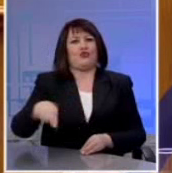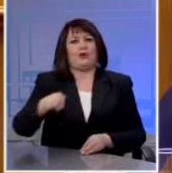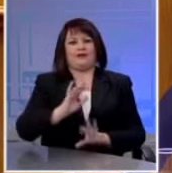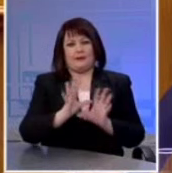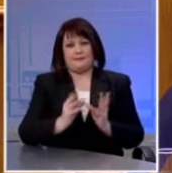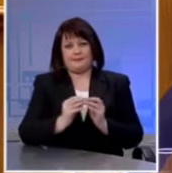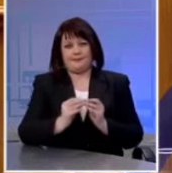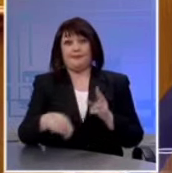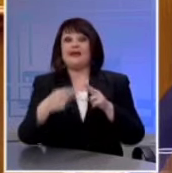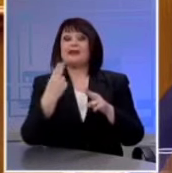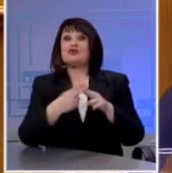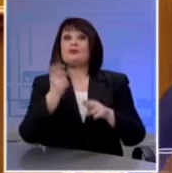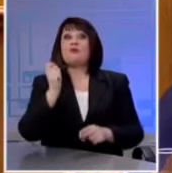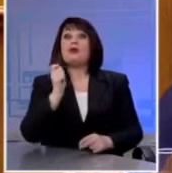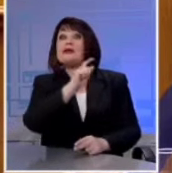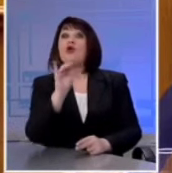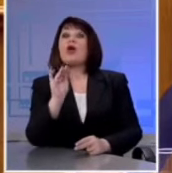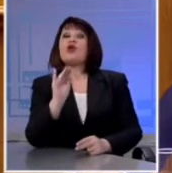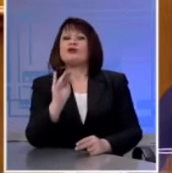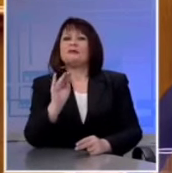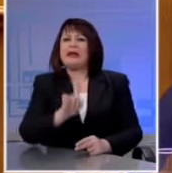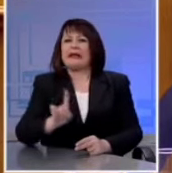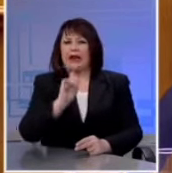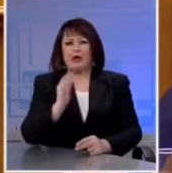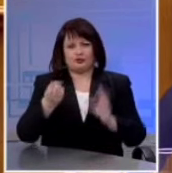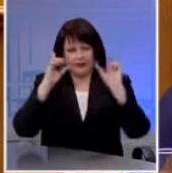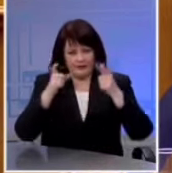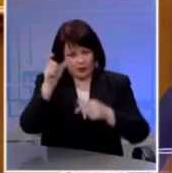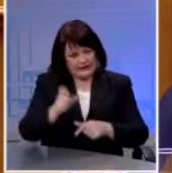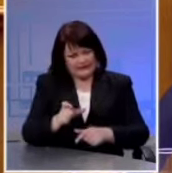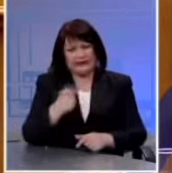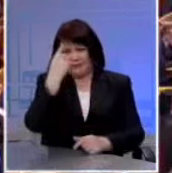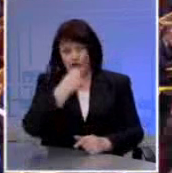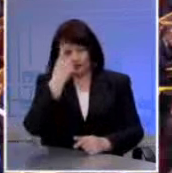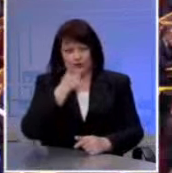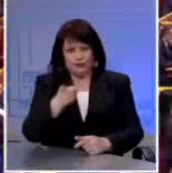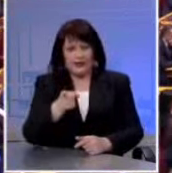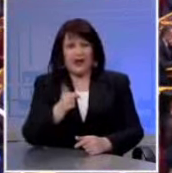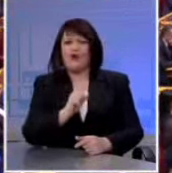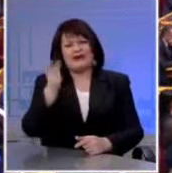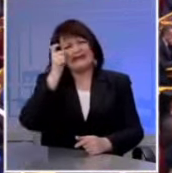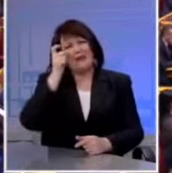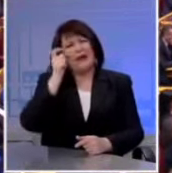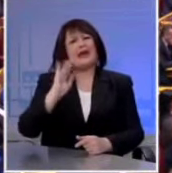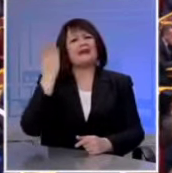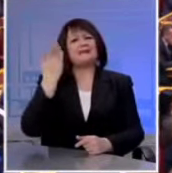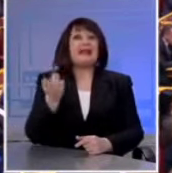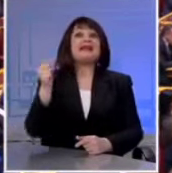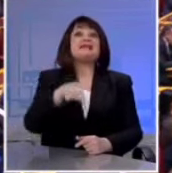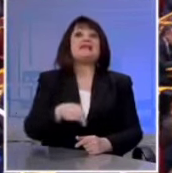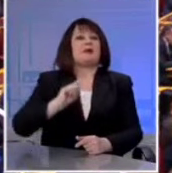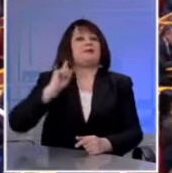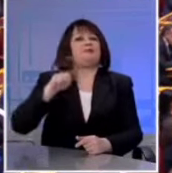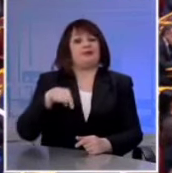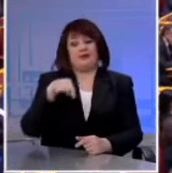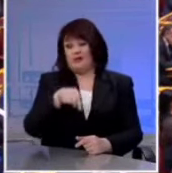Το κρίσιμο όμως πολιτικό ερώτημα, κύριε Μητσοτάκη, που αφορά εσάς και όχι τον κύριο Σαμαρά, που δεν καταδέχτηκε σήμερα να παραστεί σε